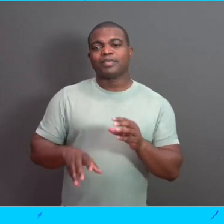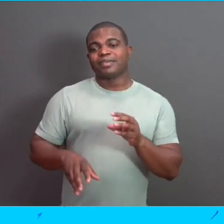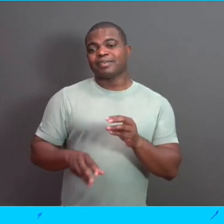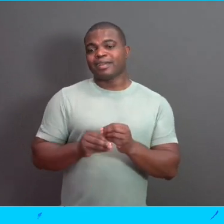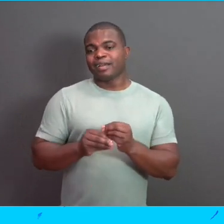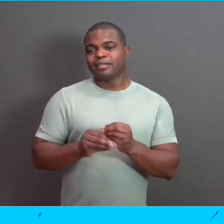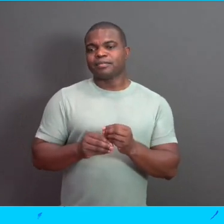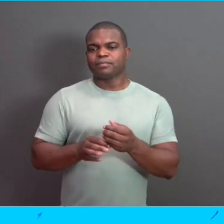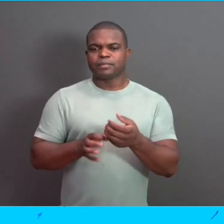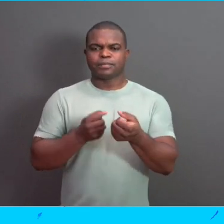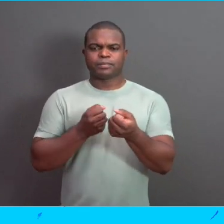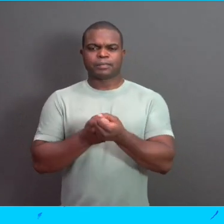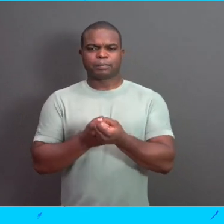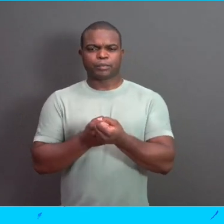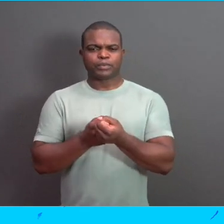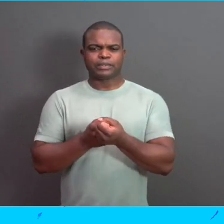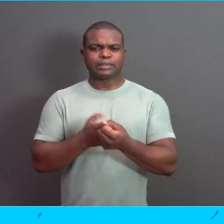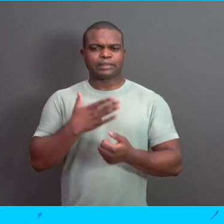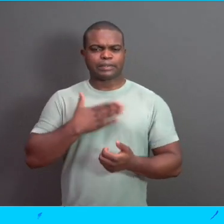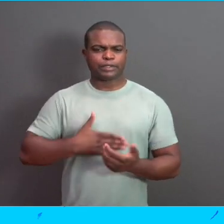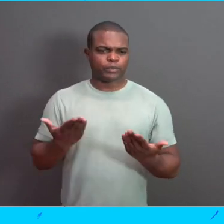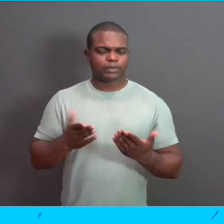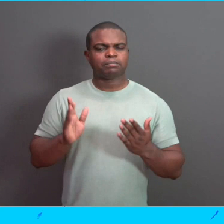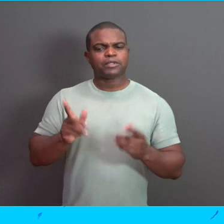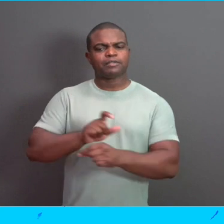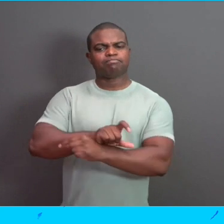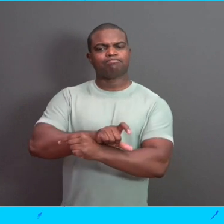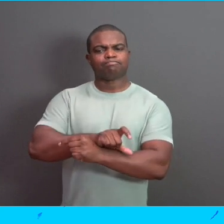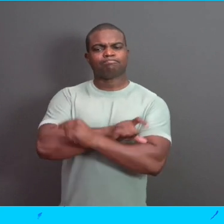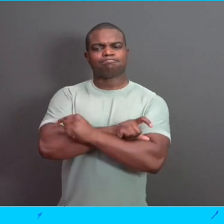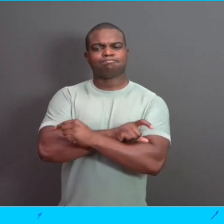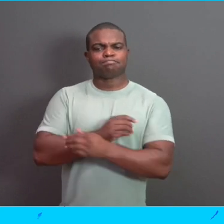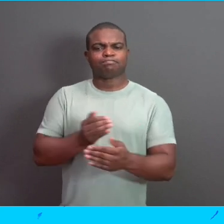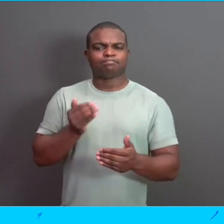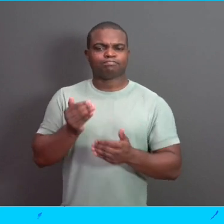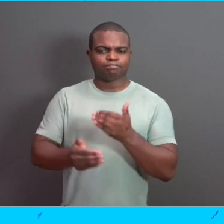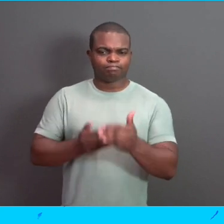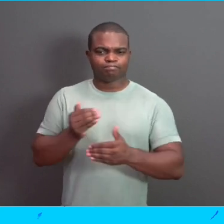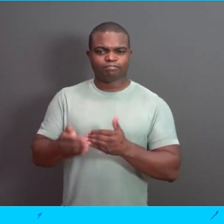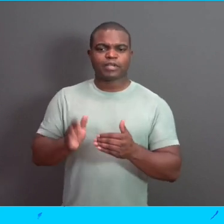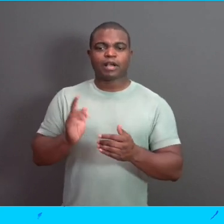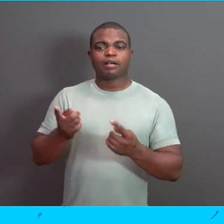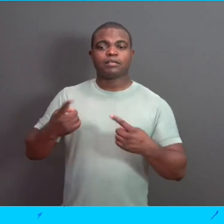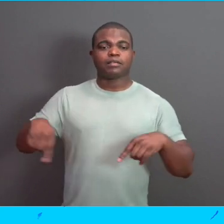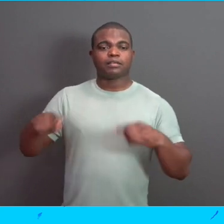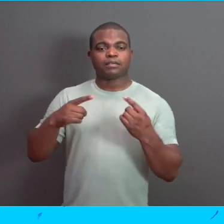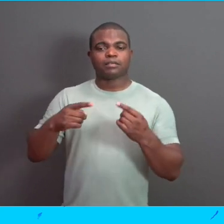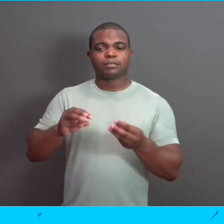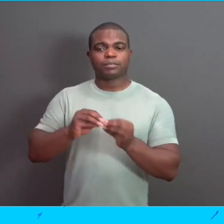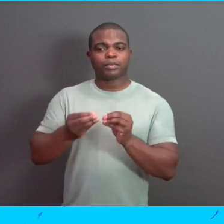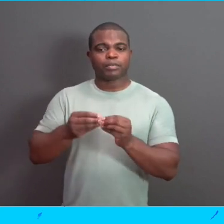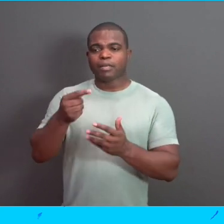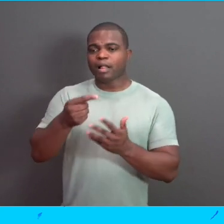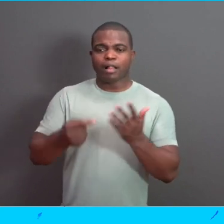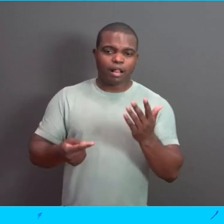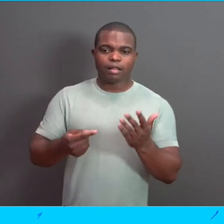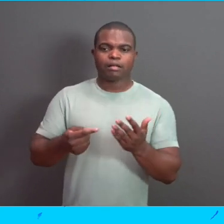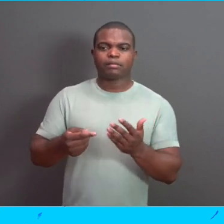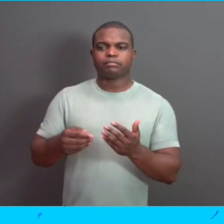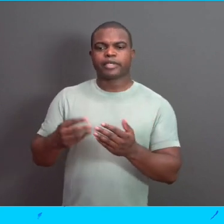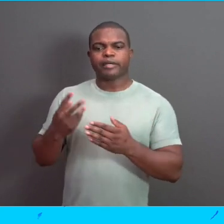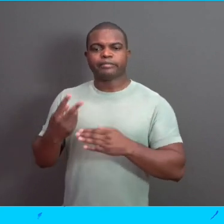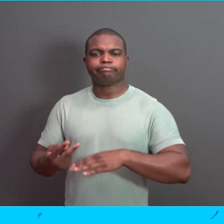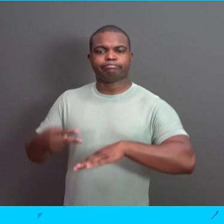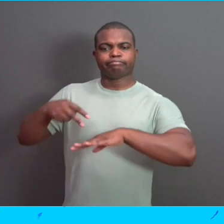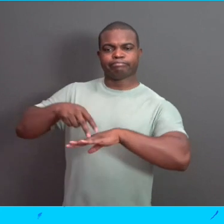pour surmonter les difficultés. Et ça, compris les adolescents avec SIDA,